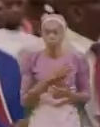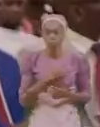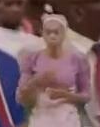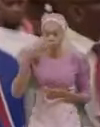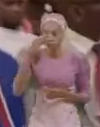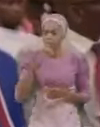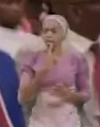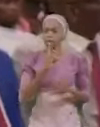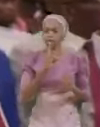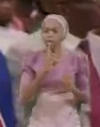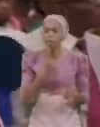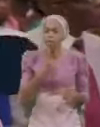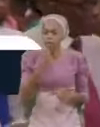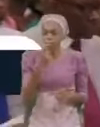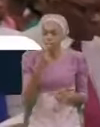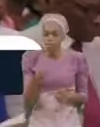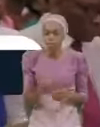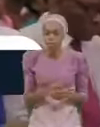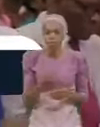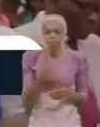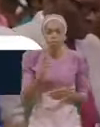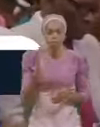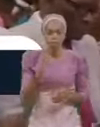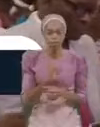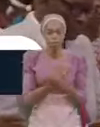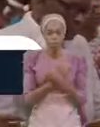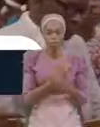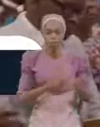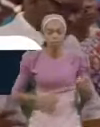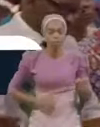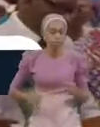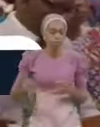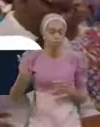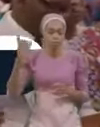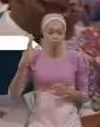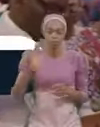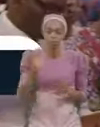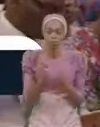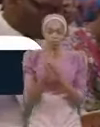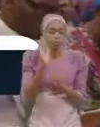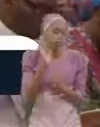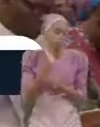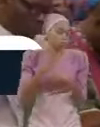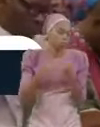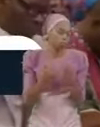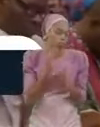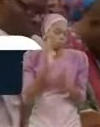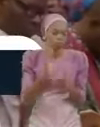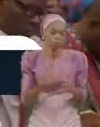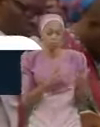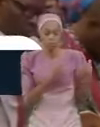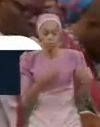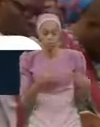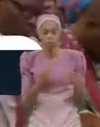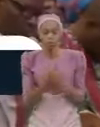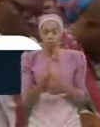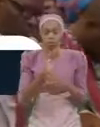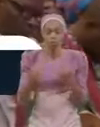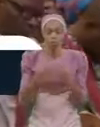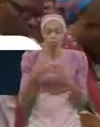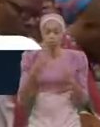mémorisé il répondit et dit tu aimeras l'Éternel ton Dieu de tout ton cœur de tout ton âme et de toute ta